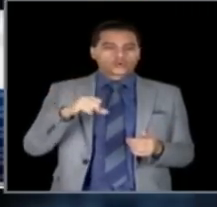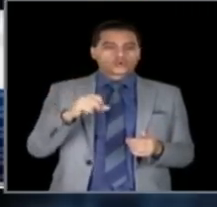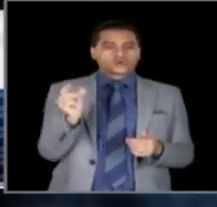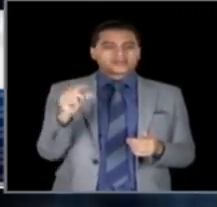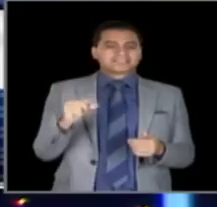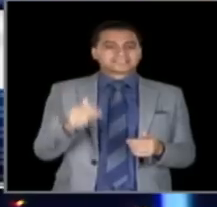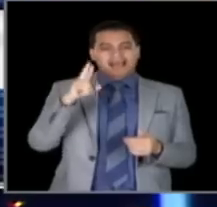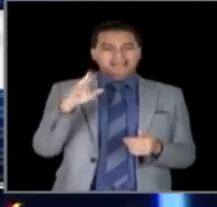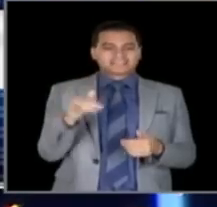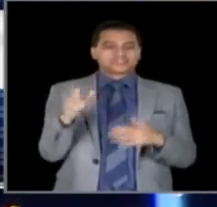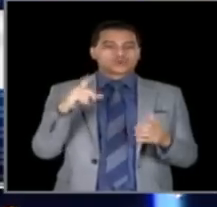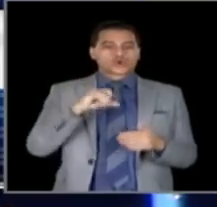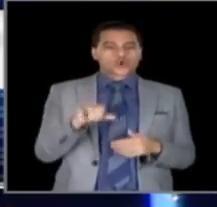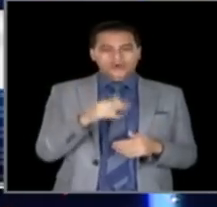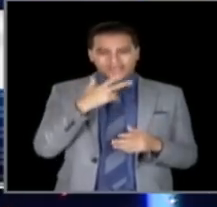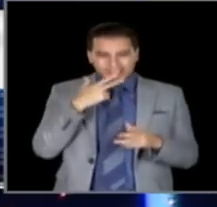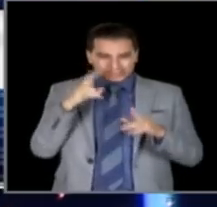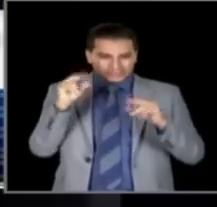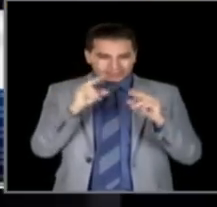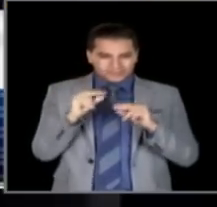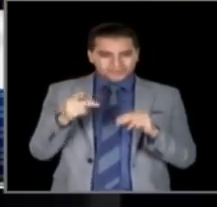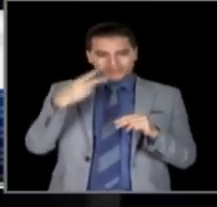طبعاً الأربع أسماء زي بعض بالظبط.